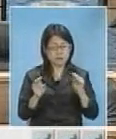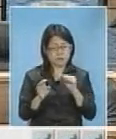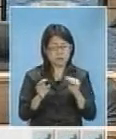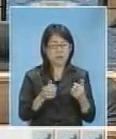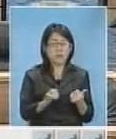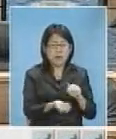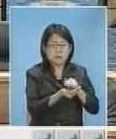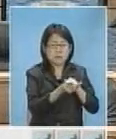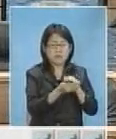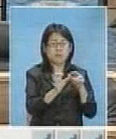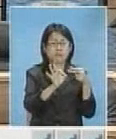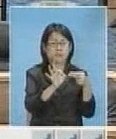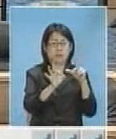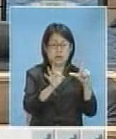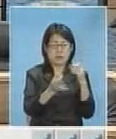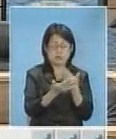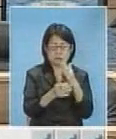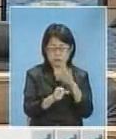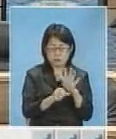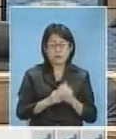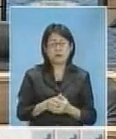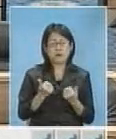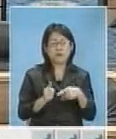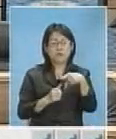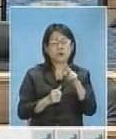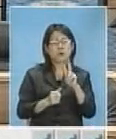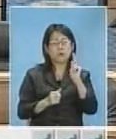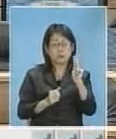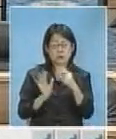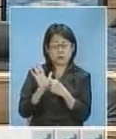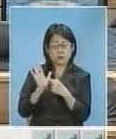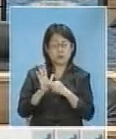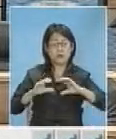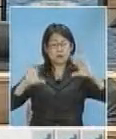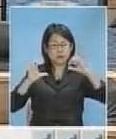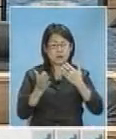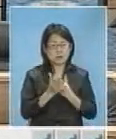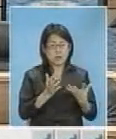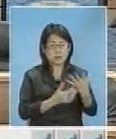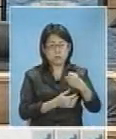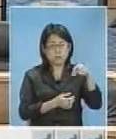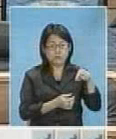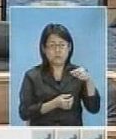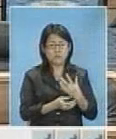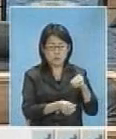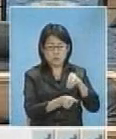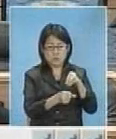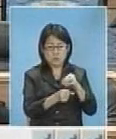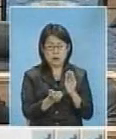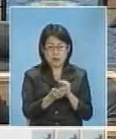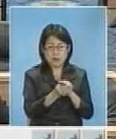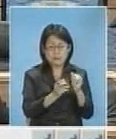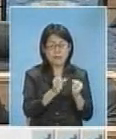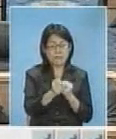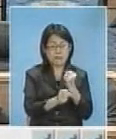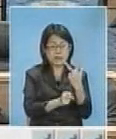านบาทไม่พอครับและในวันนี้ด้วยพระราชกำหนดฉบับนี้เนี่ยรัฐบาลกำลังดึงเม็ดเงินทั้งหมดที่3ปีที่ผ่านมาเนี่ยเ